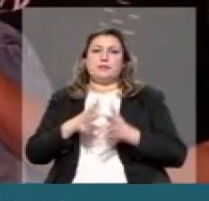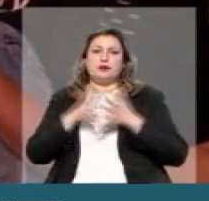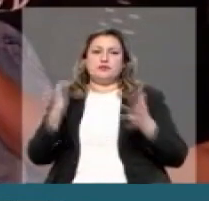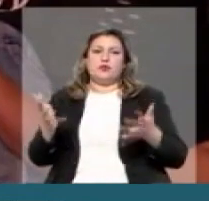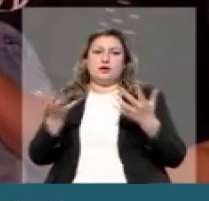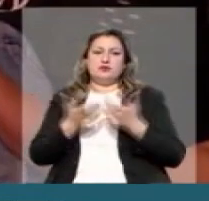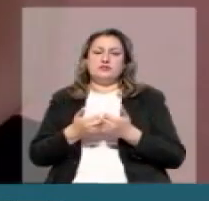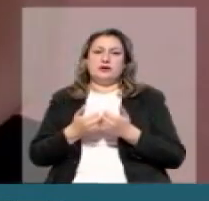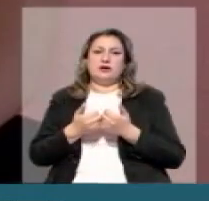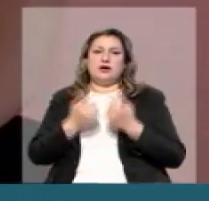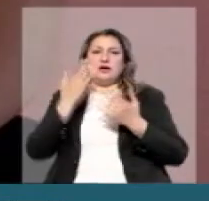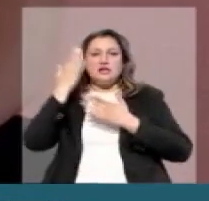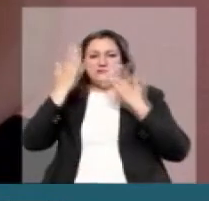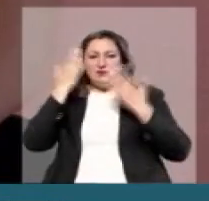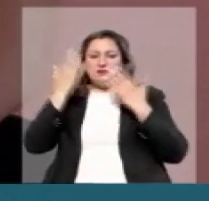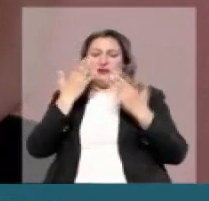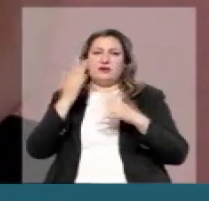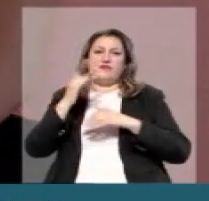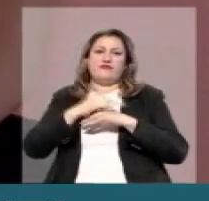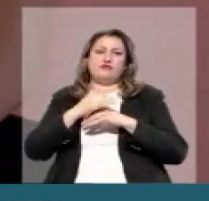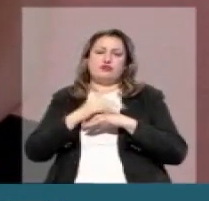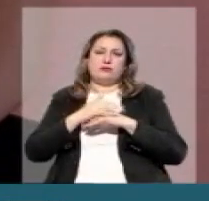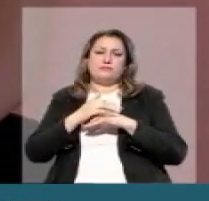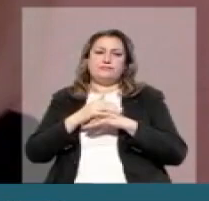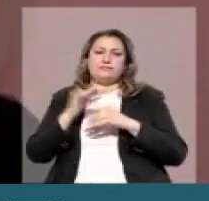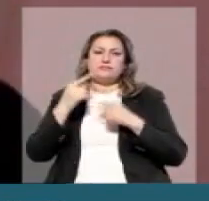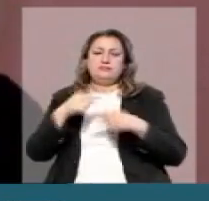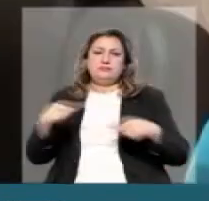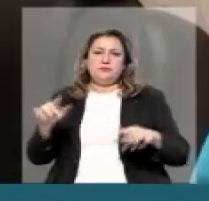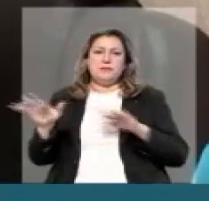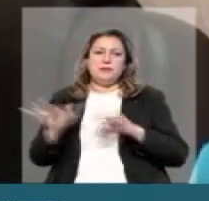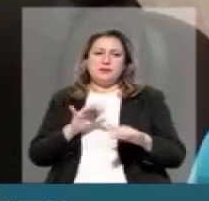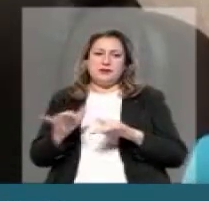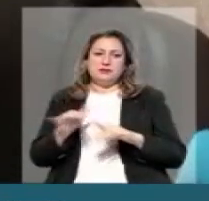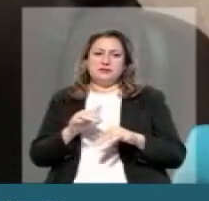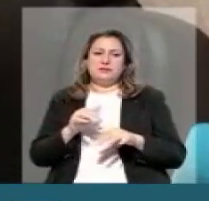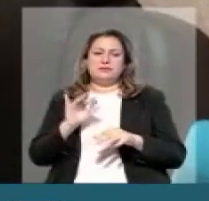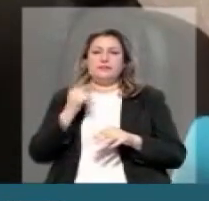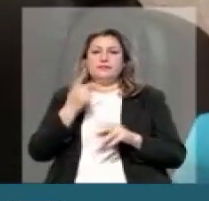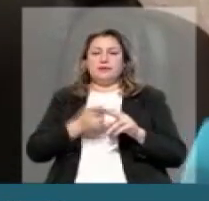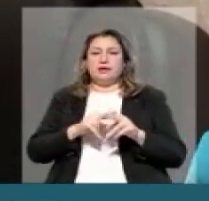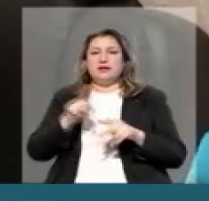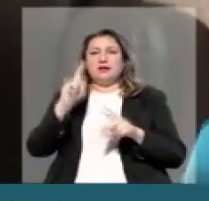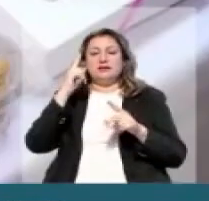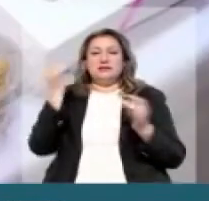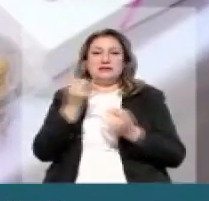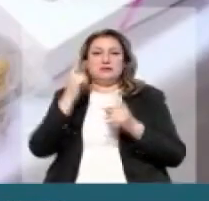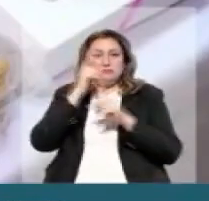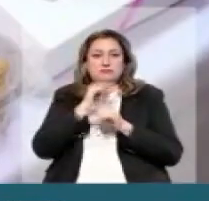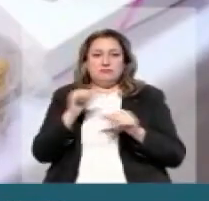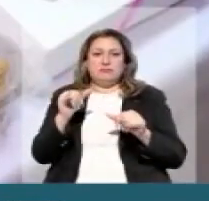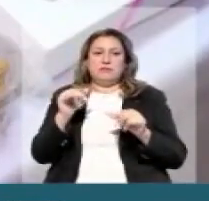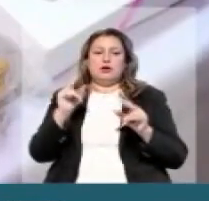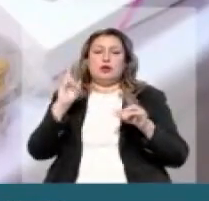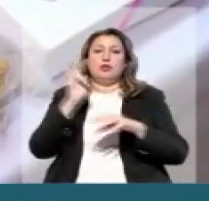Солардың бірі достық үйіндегі түн атты танымдық бағдарламасы. Шара аясында қолөнер бұйымдарының жәрмеңкесі, мультфильм жасау студиясы, квест және